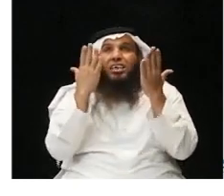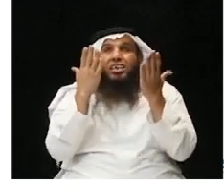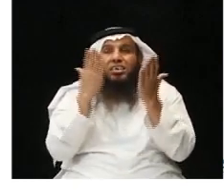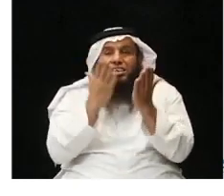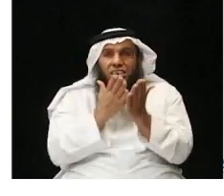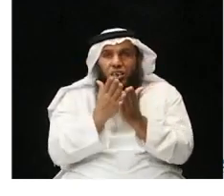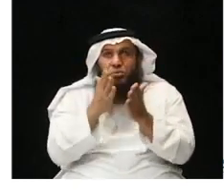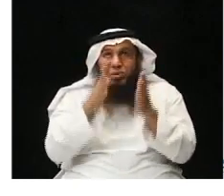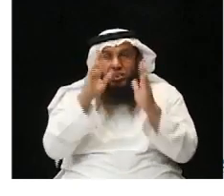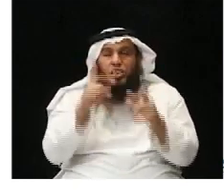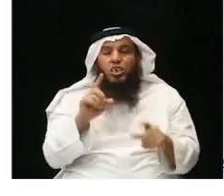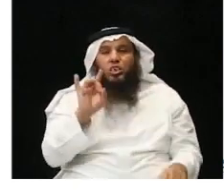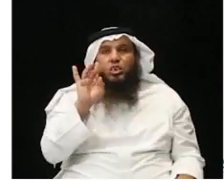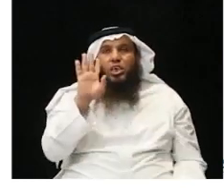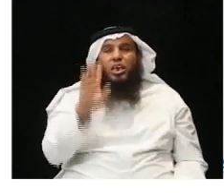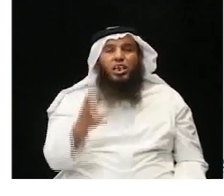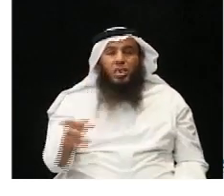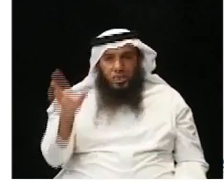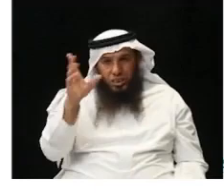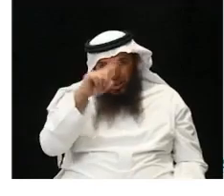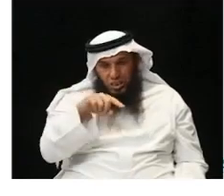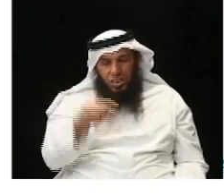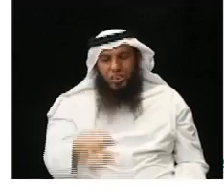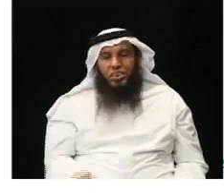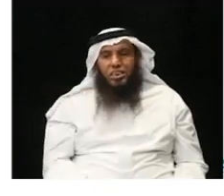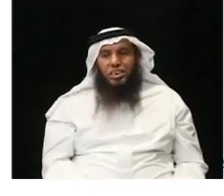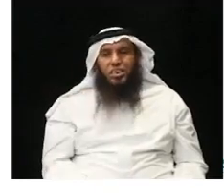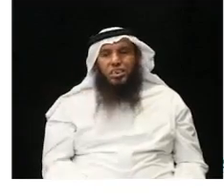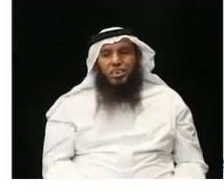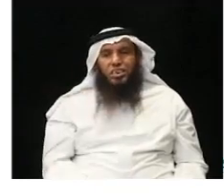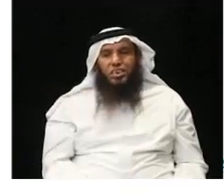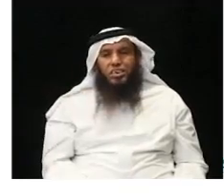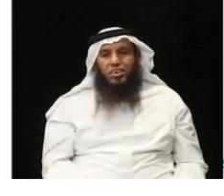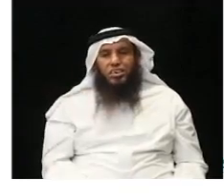إلى الشريحة التي تليها.